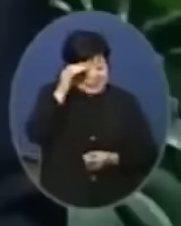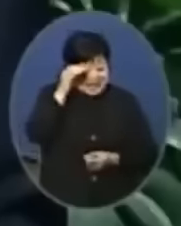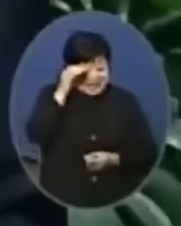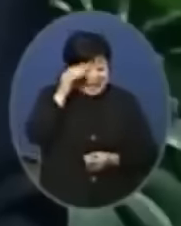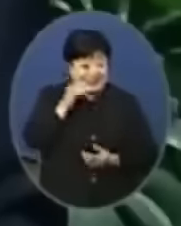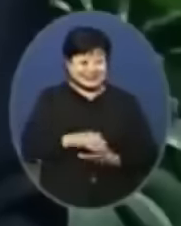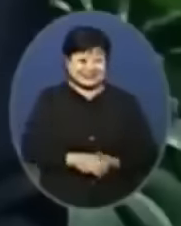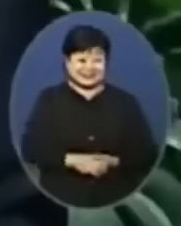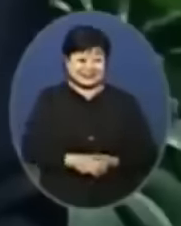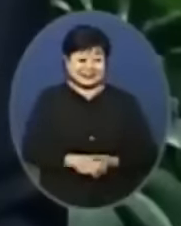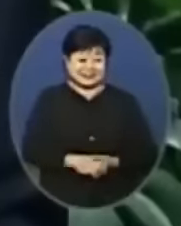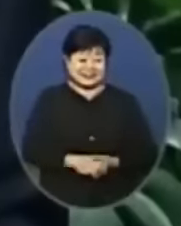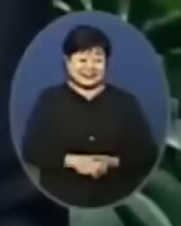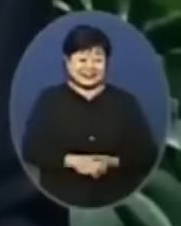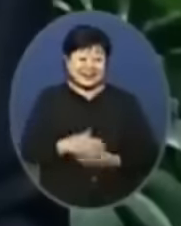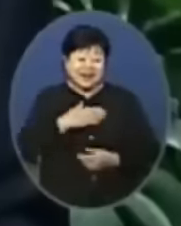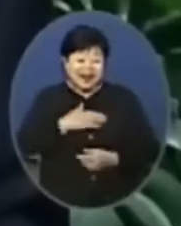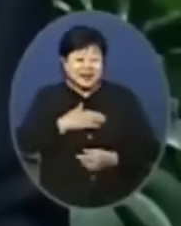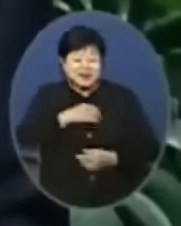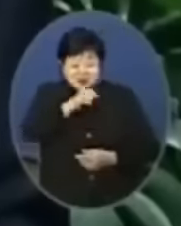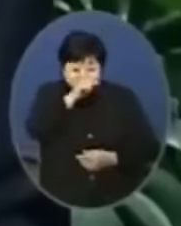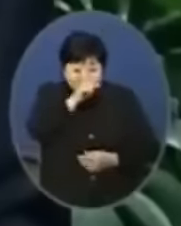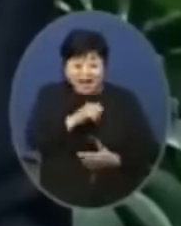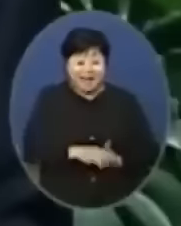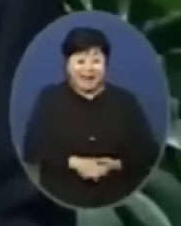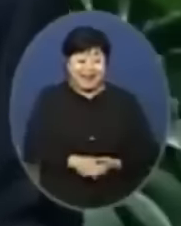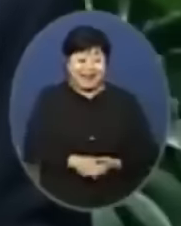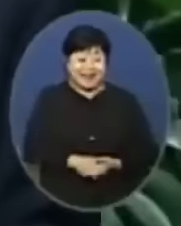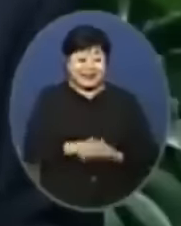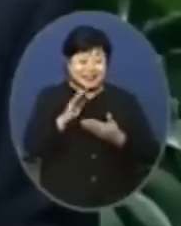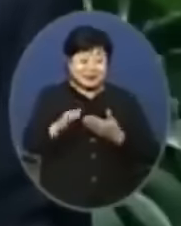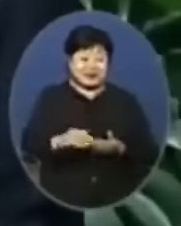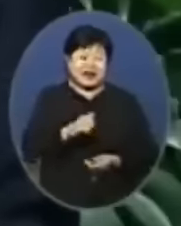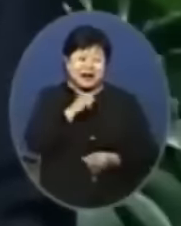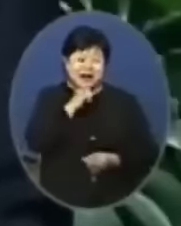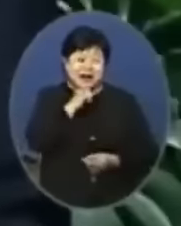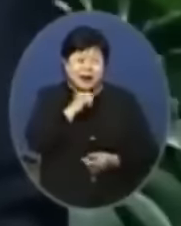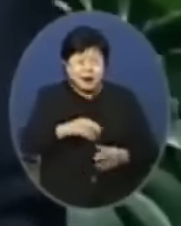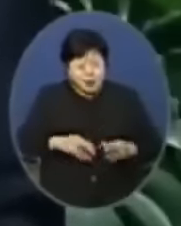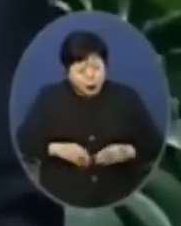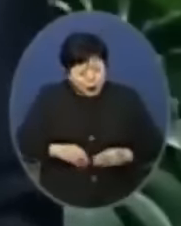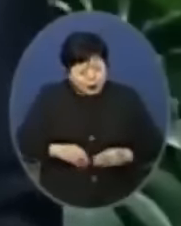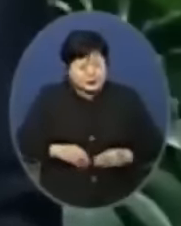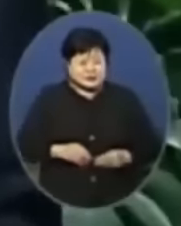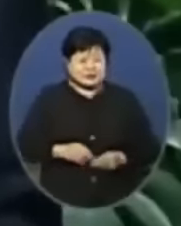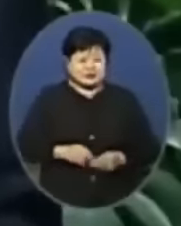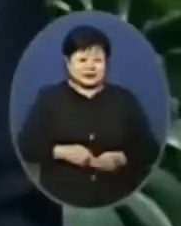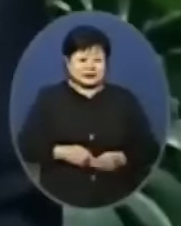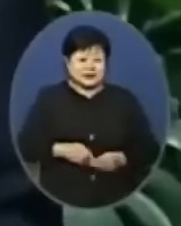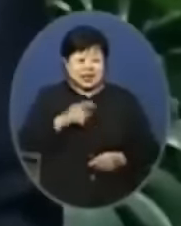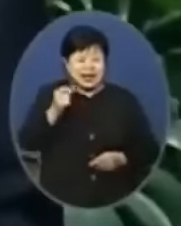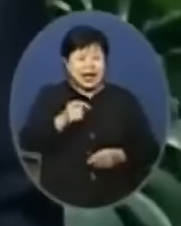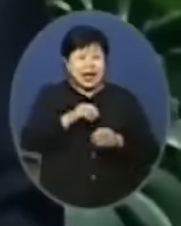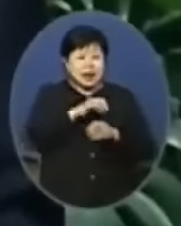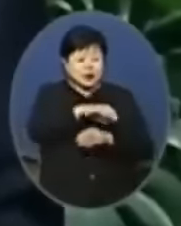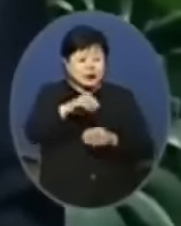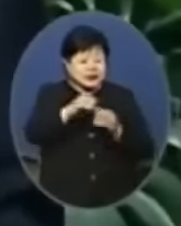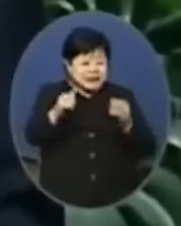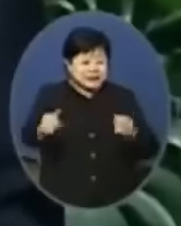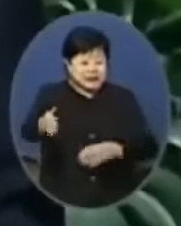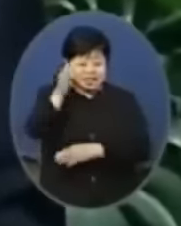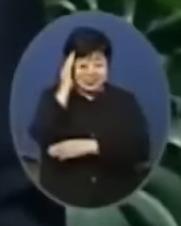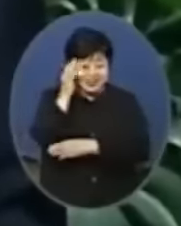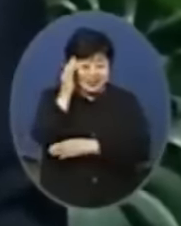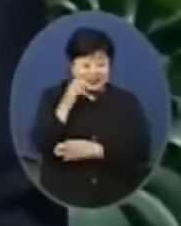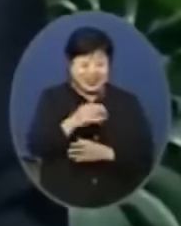다음 그렇게 기분이 좋더라고요. 그 다음부터는 가난하고 헐벗고 굶주린 달동네 사람들에게 가서